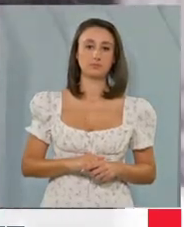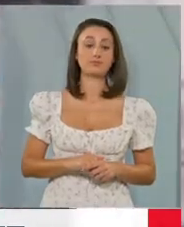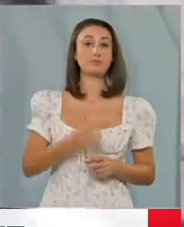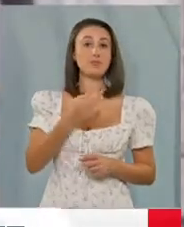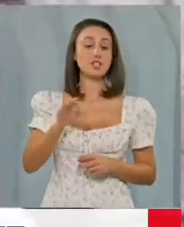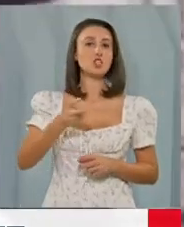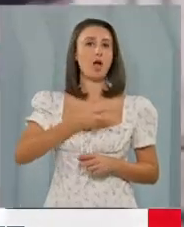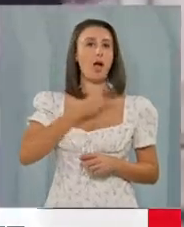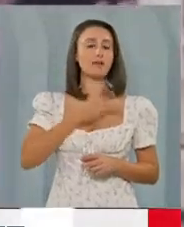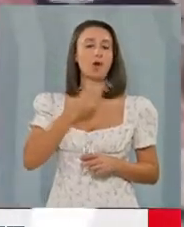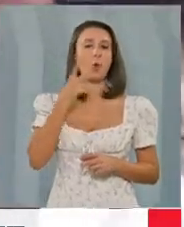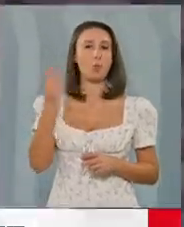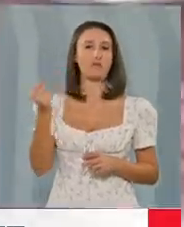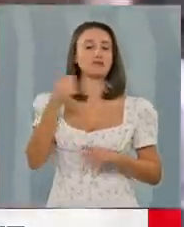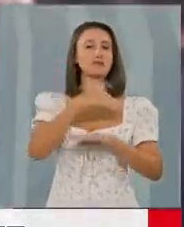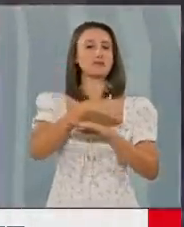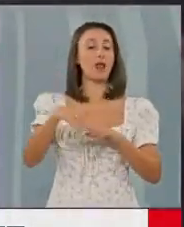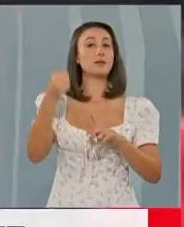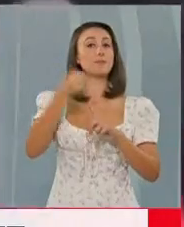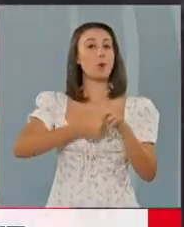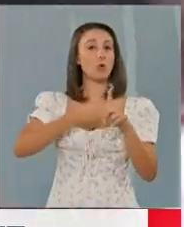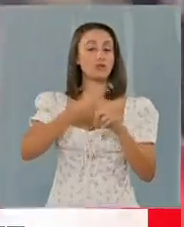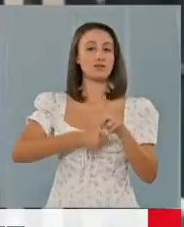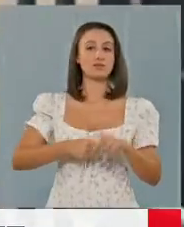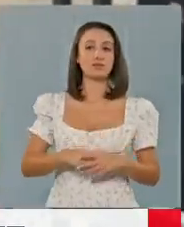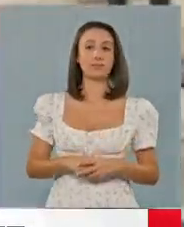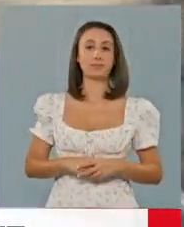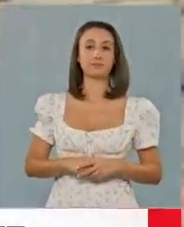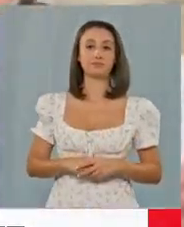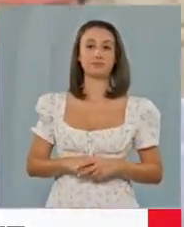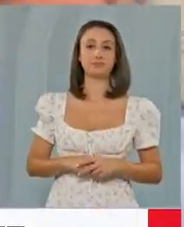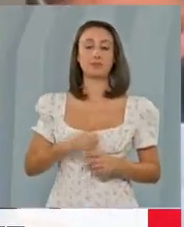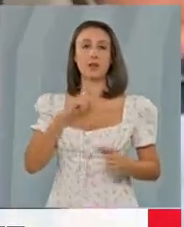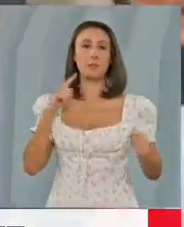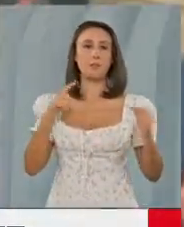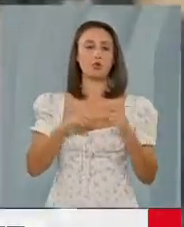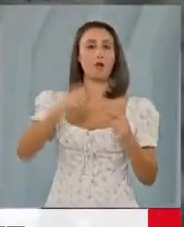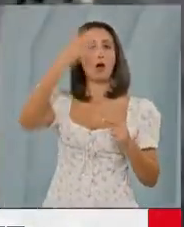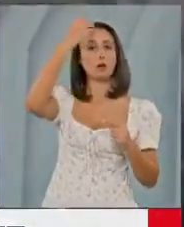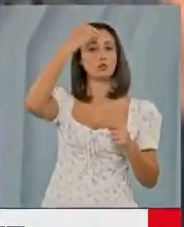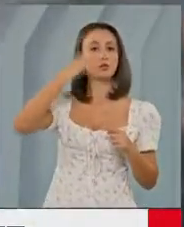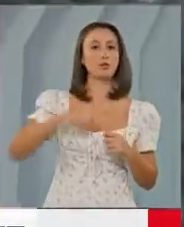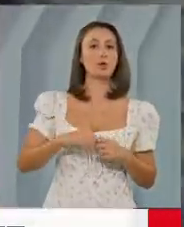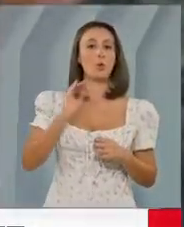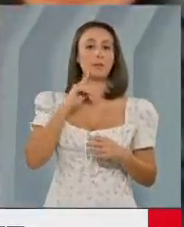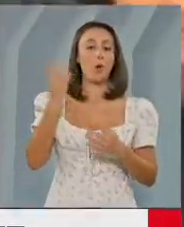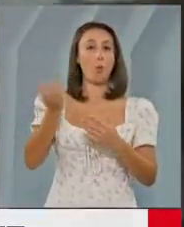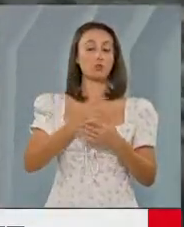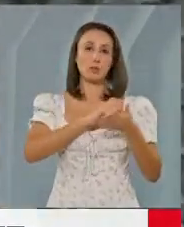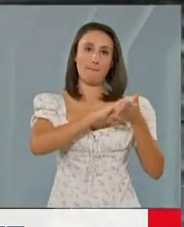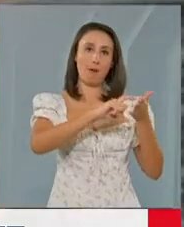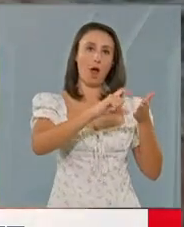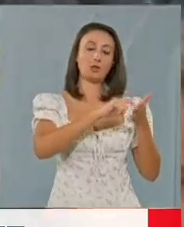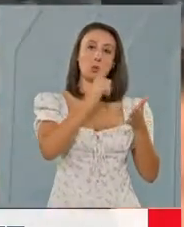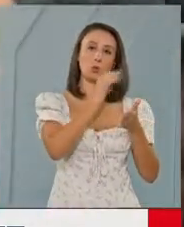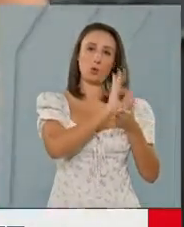Zeci de britanici au ieșit pe străzile din mai multe orașe britanice pentru a protesta împotriva monarhiei. Oamenii au adus cu ei pancarte